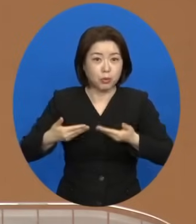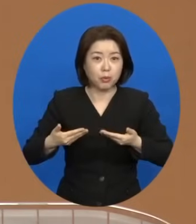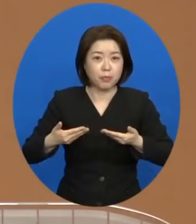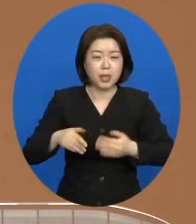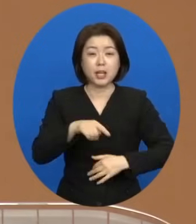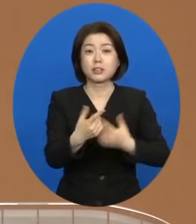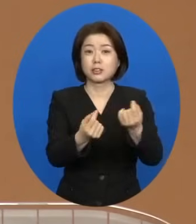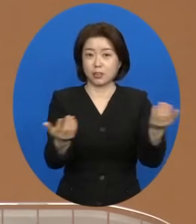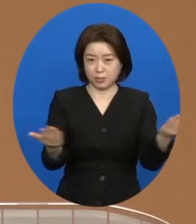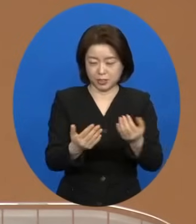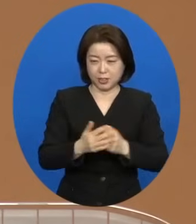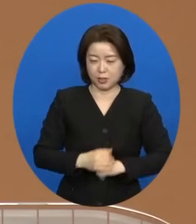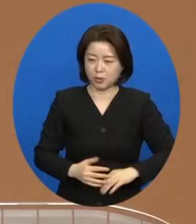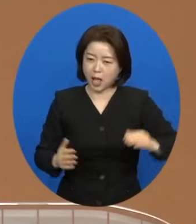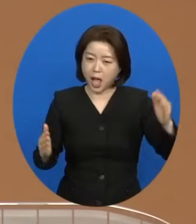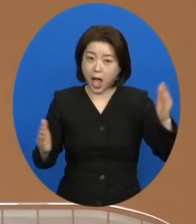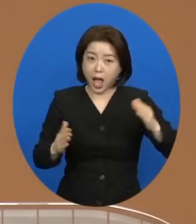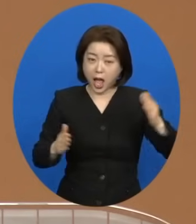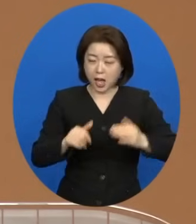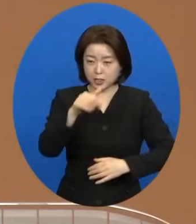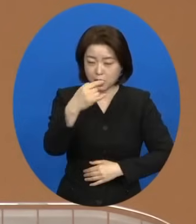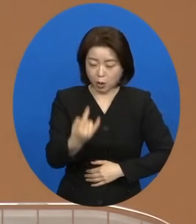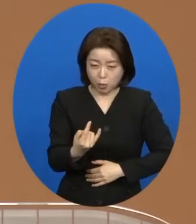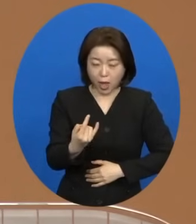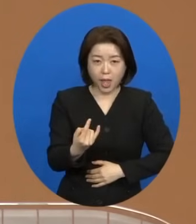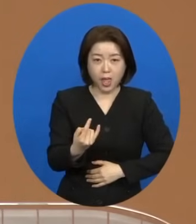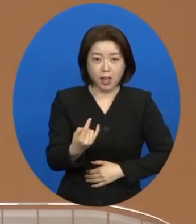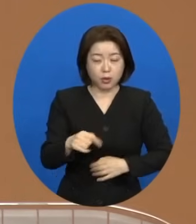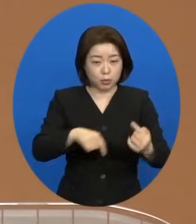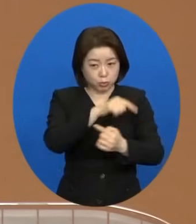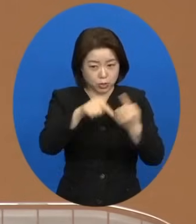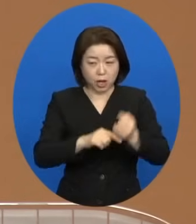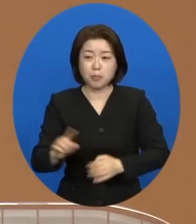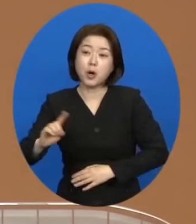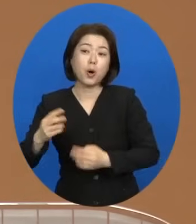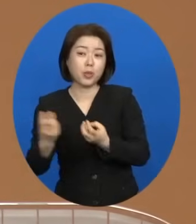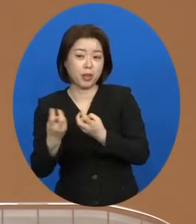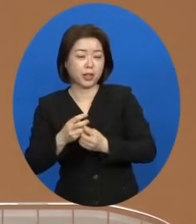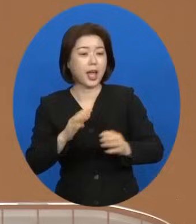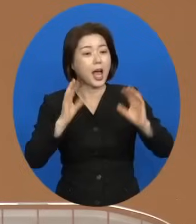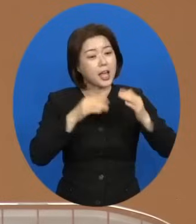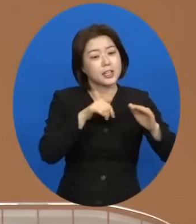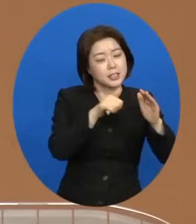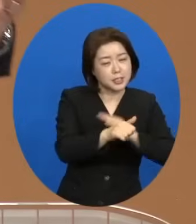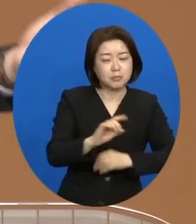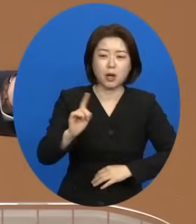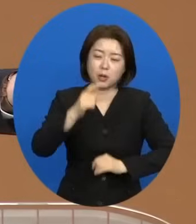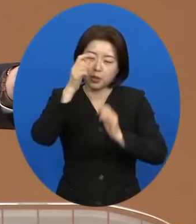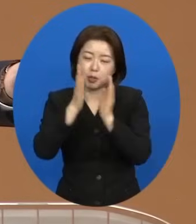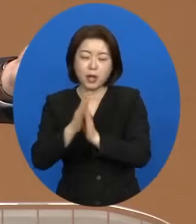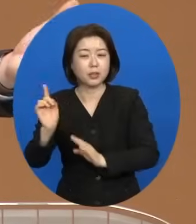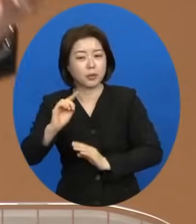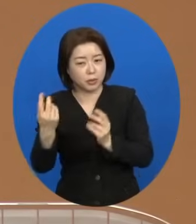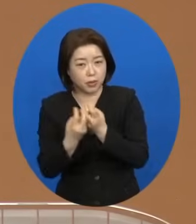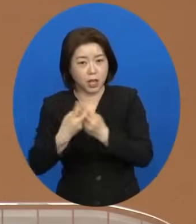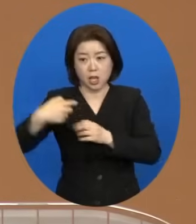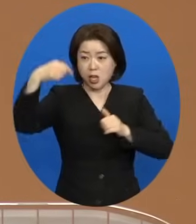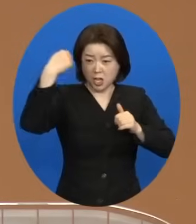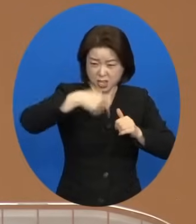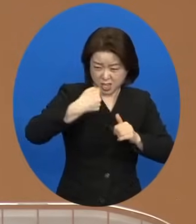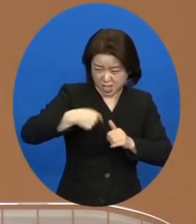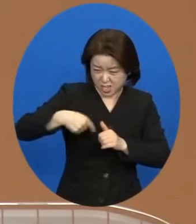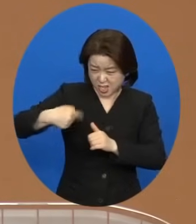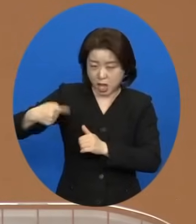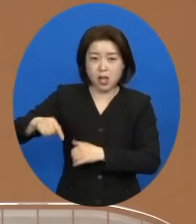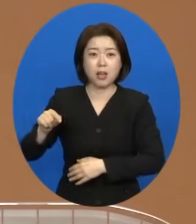일들 그다음에 학생회를 하면 학생회는 어떻게 운영하는 거야 어떻게 아이들 심방 야 돼 기도할 때는 이렇게 하는 거야 그를 일일이